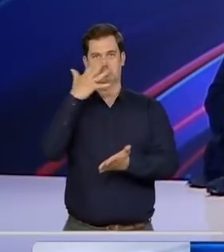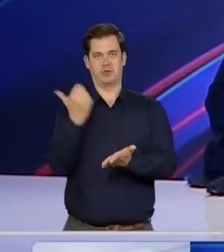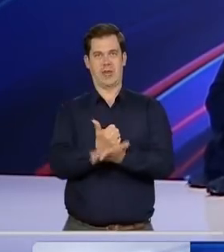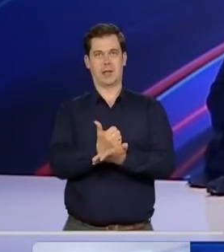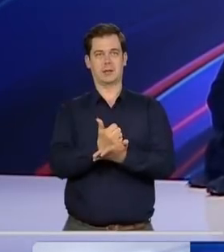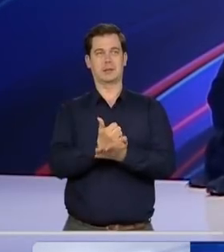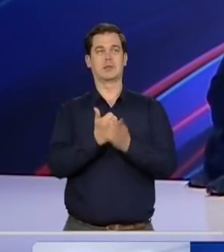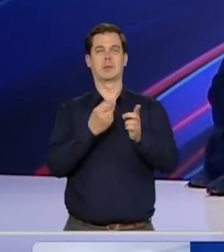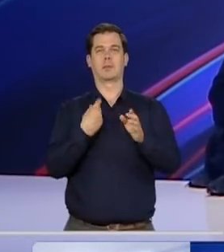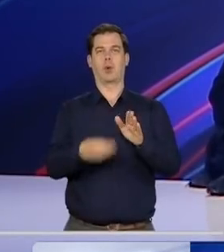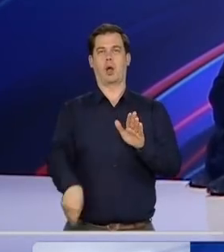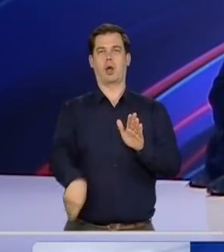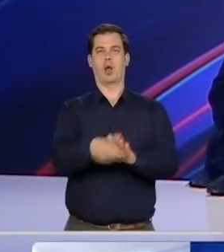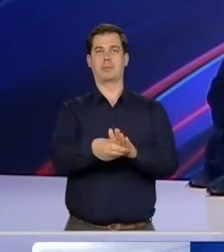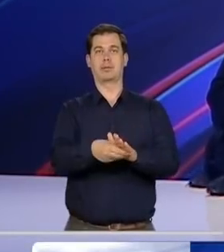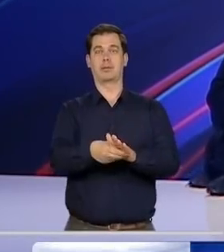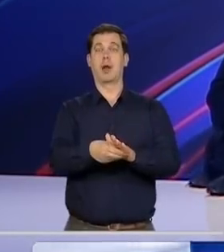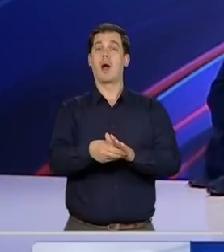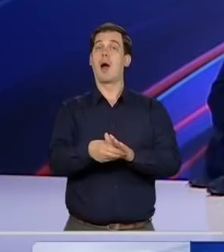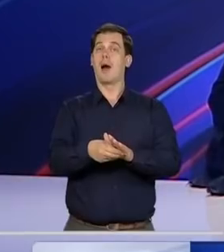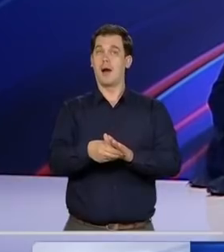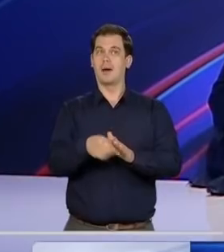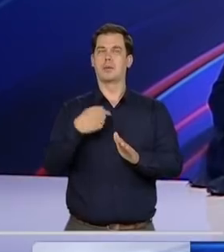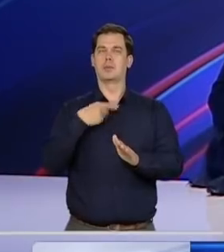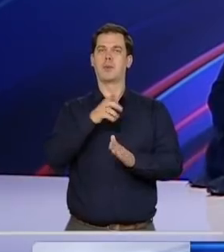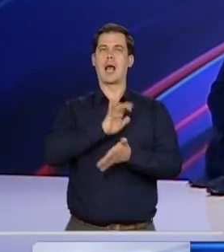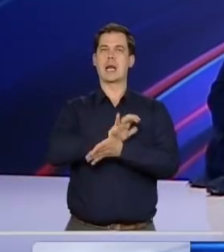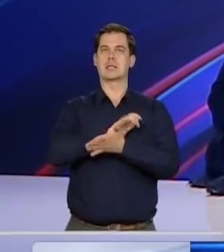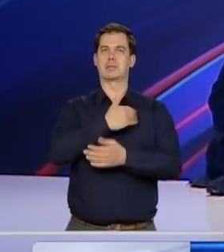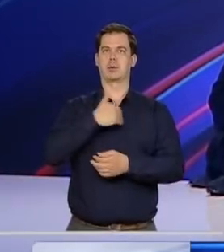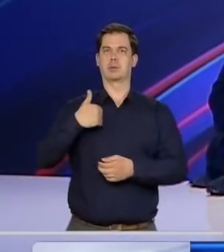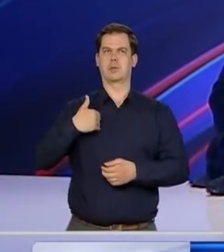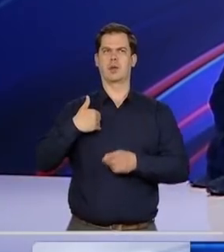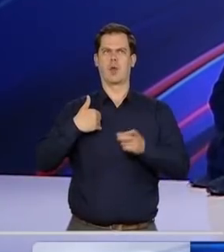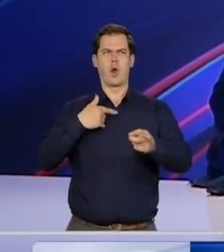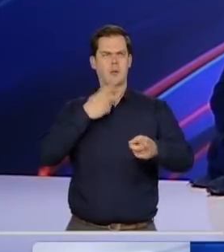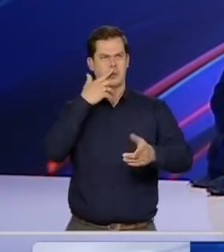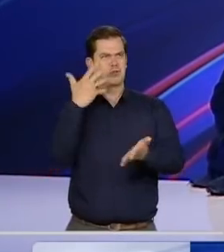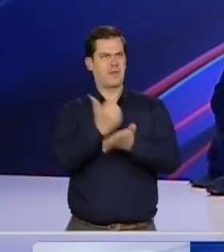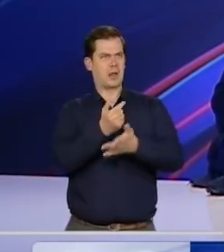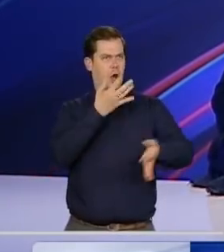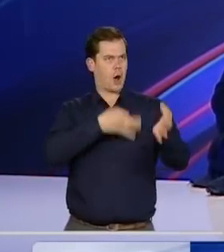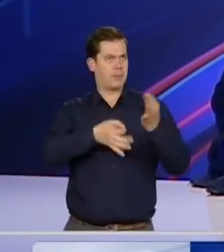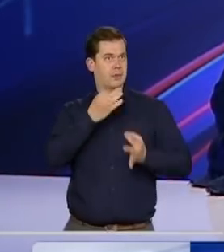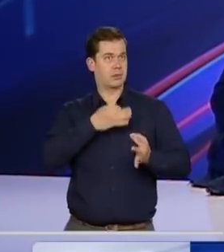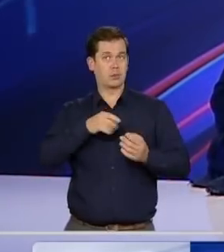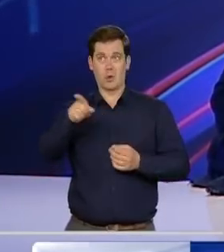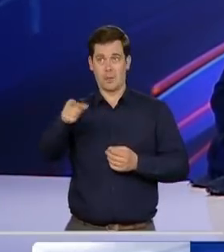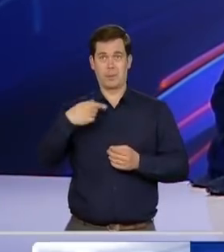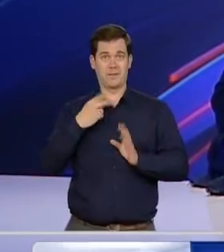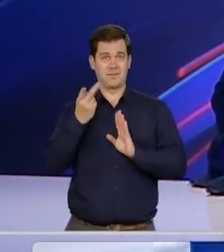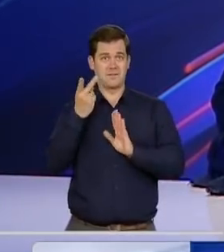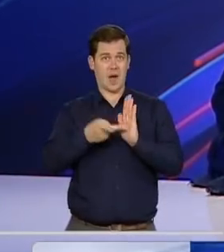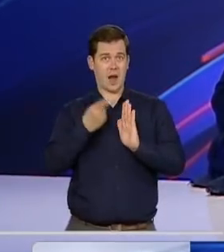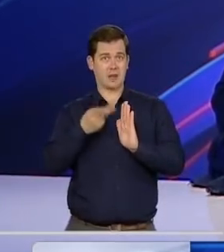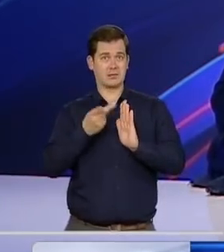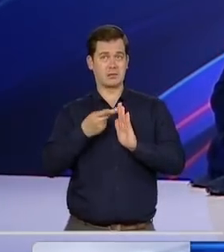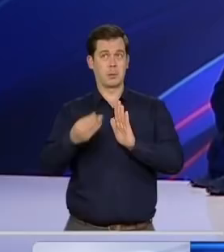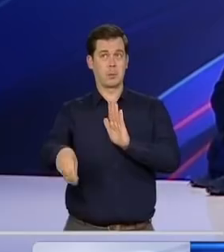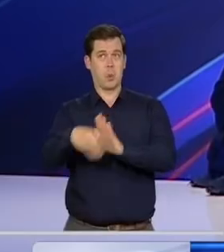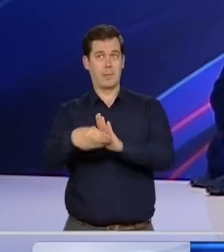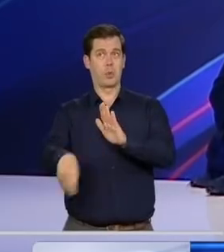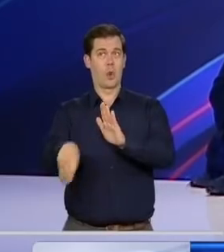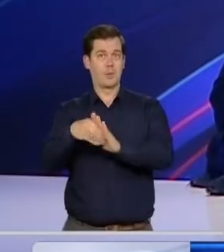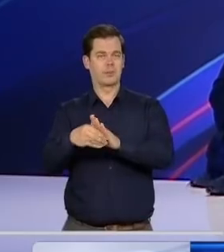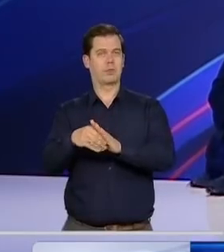aferze kopertowej, do którego dotarli dziennikarze Gazety Polskiej. Z jego relacji wynika, że Tomasz Grodzki dwukrotnie wziął pieniądze od ciężko chorego